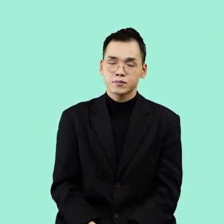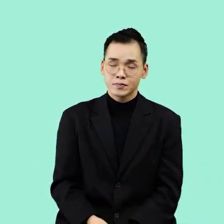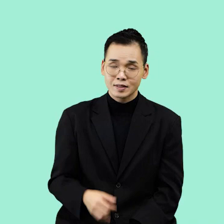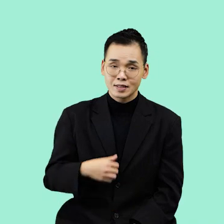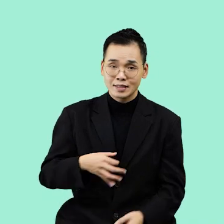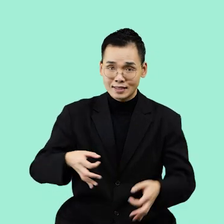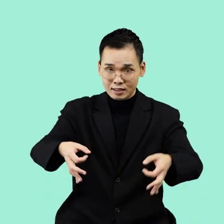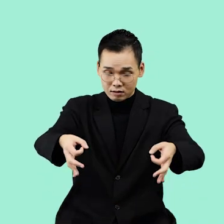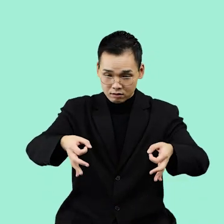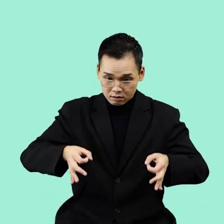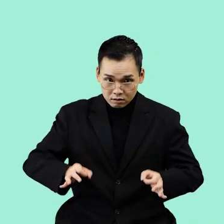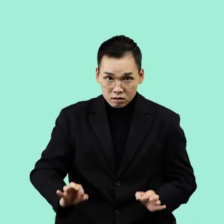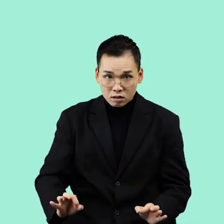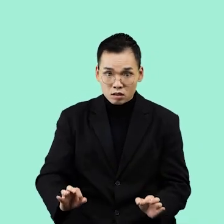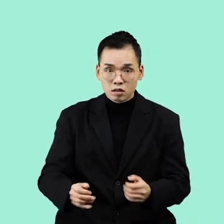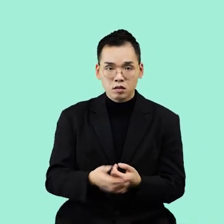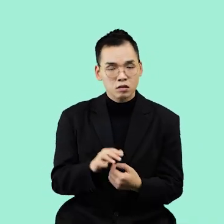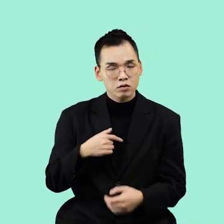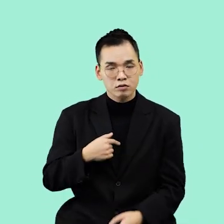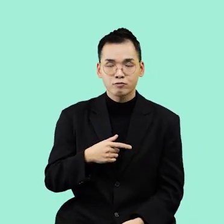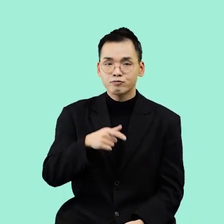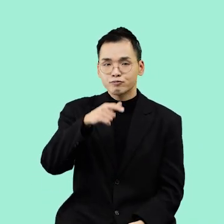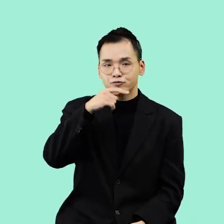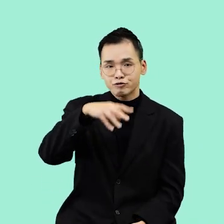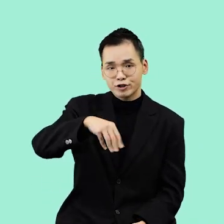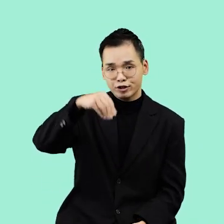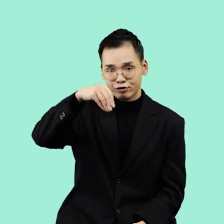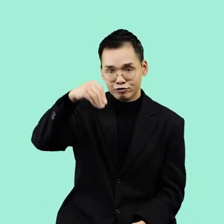손잡이를 닦을 수 있는 도구를 준비합니다.